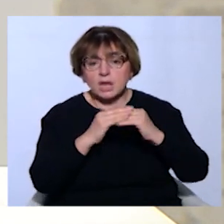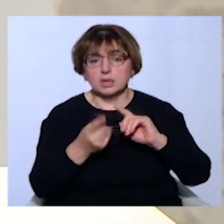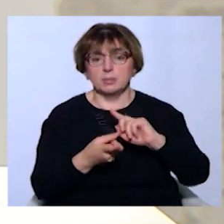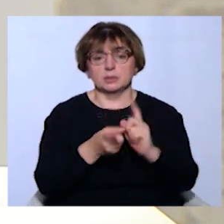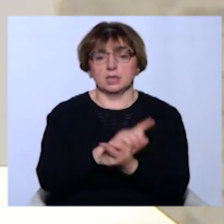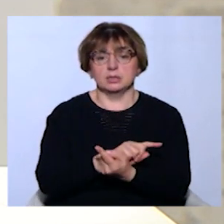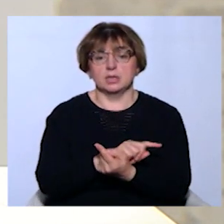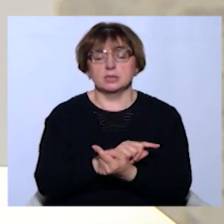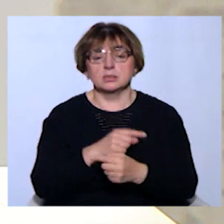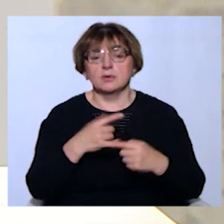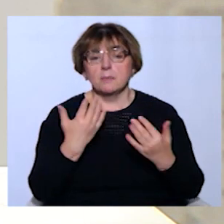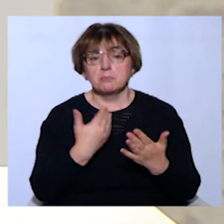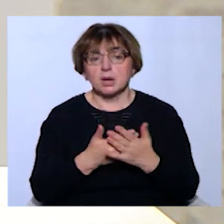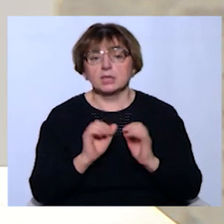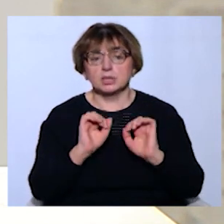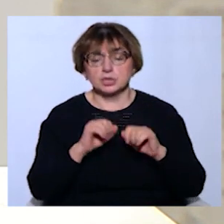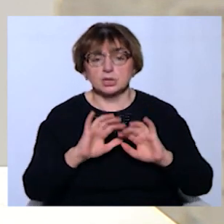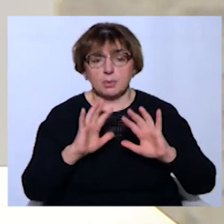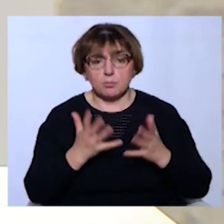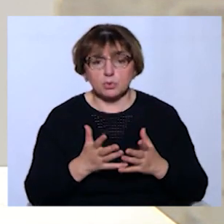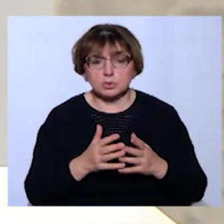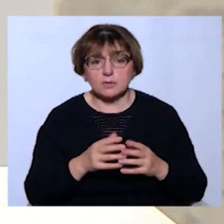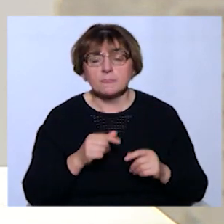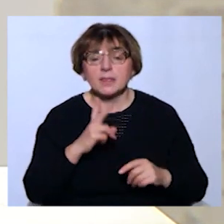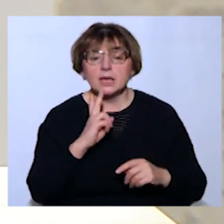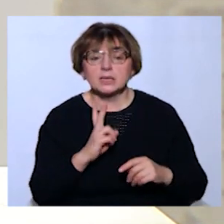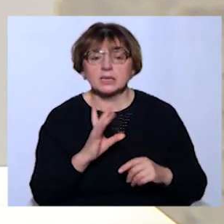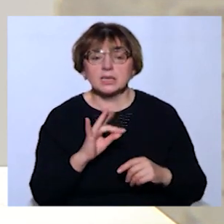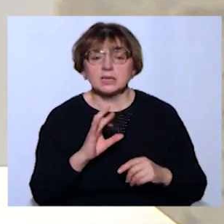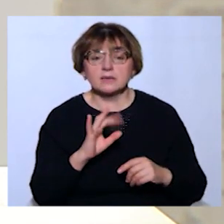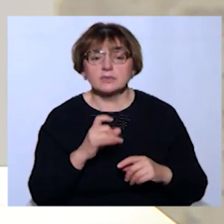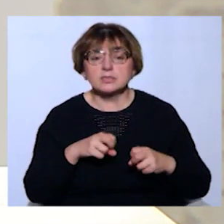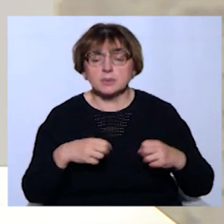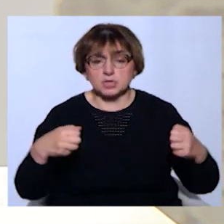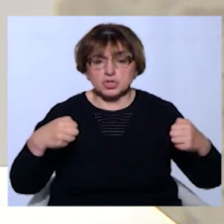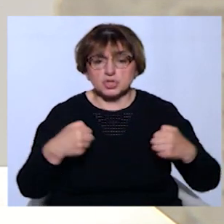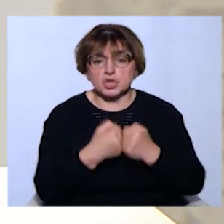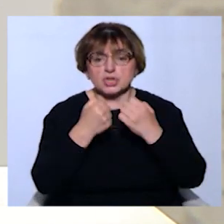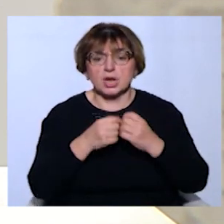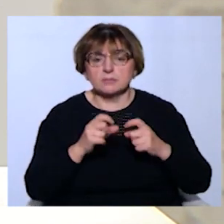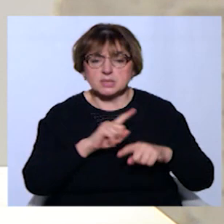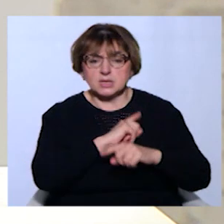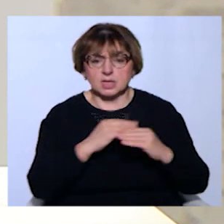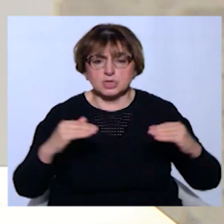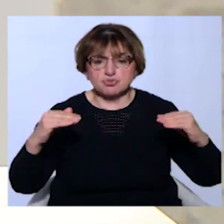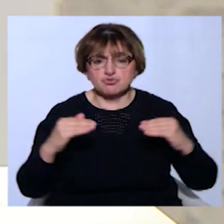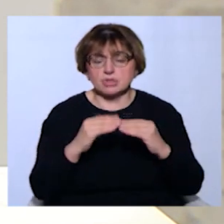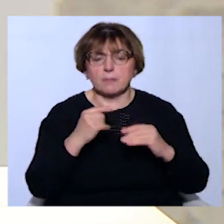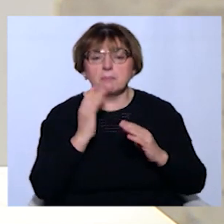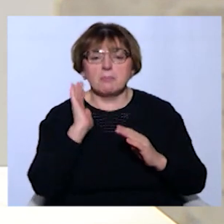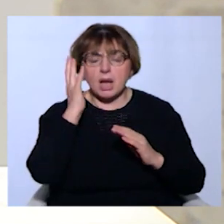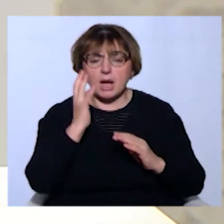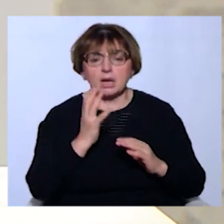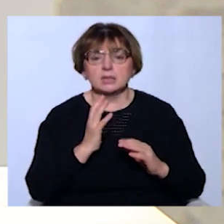ქანებად. აი ასე მაგალითად შეიძლება მოხდეს, რომ კირქვის ქანები, ესეთი შეჯახების, ძლიერი შეჯახების, მაღალი წნევის და